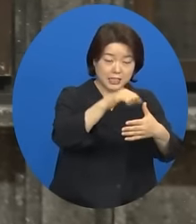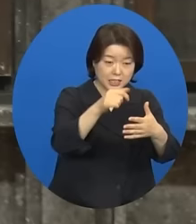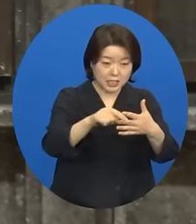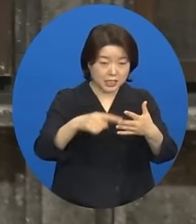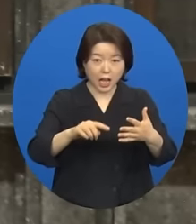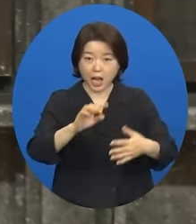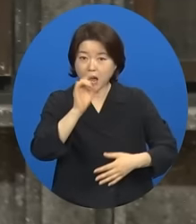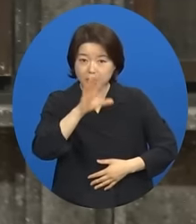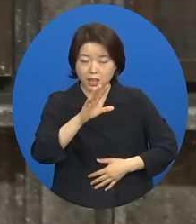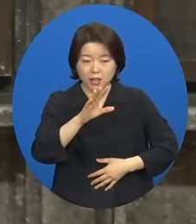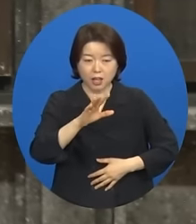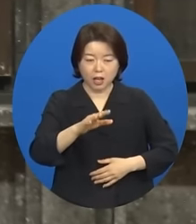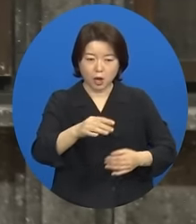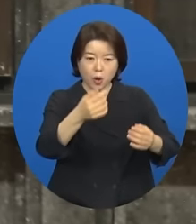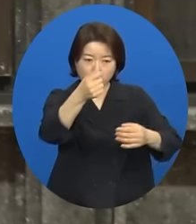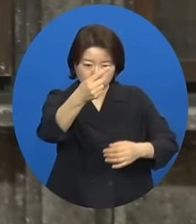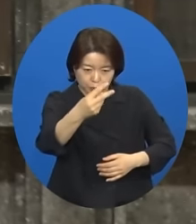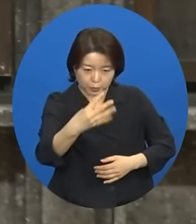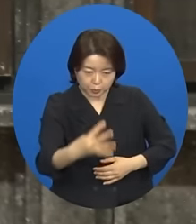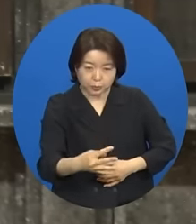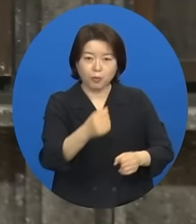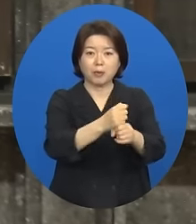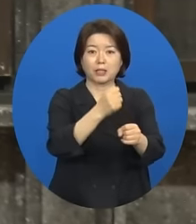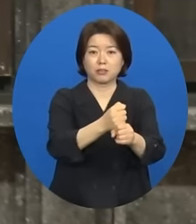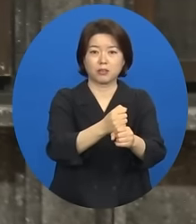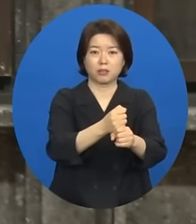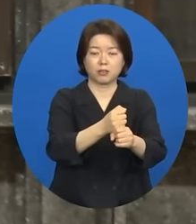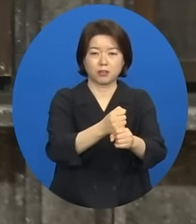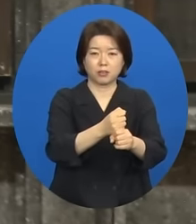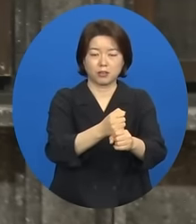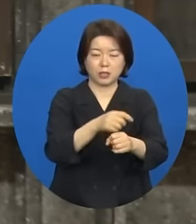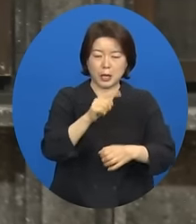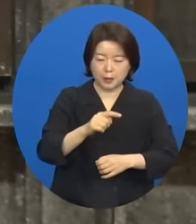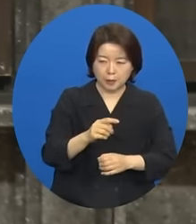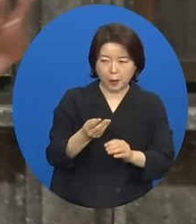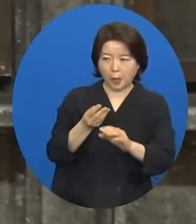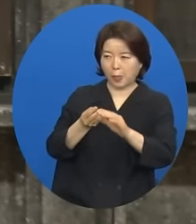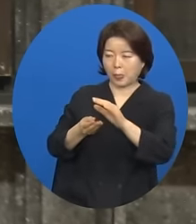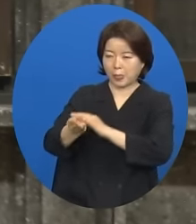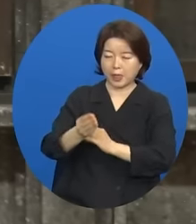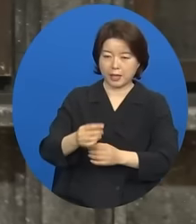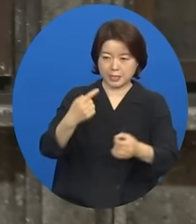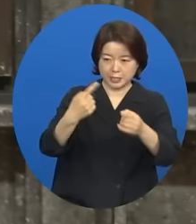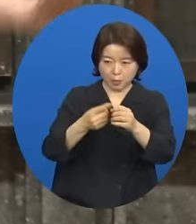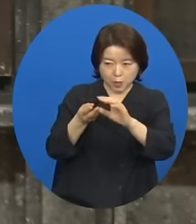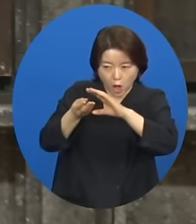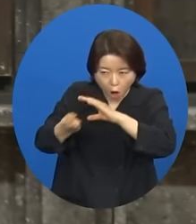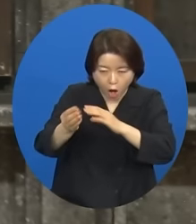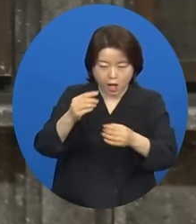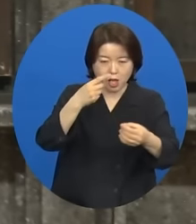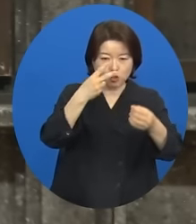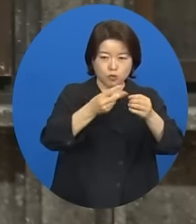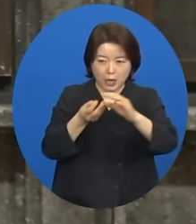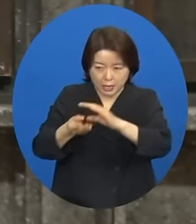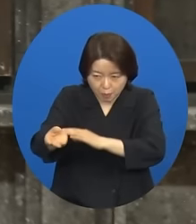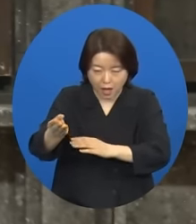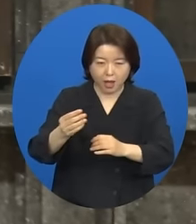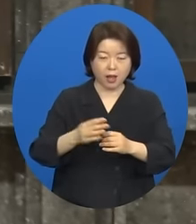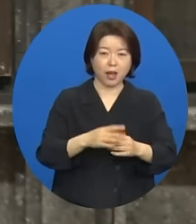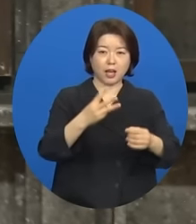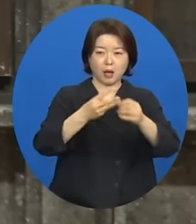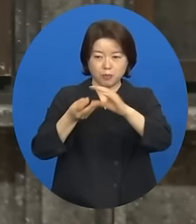둘째도 안 되면 뭐 이런 식으로 나중에는 이제 이것을 뇌물로 첫 번째, 두 번째 뇌물, 세 번째 뇌물, 네